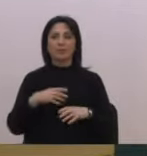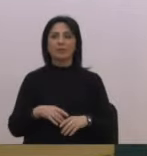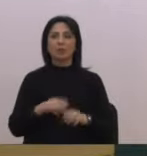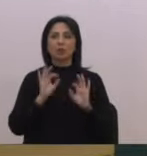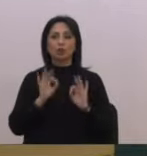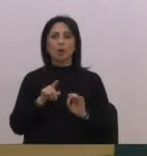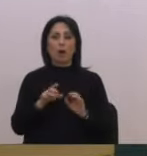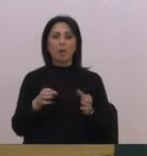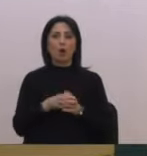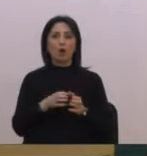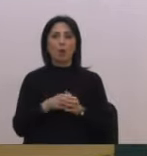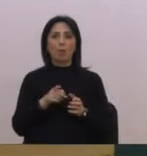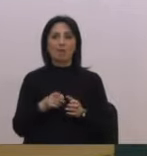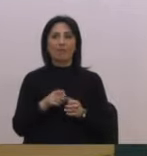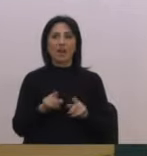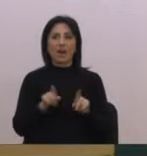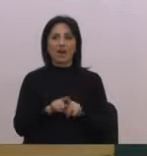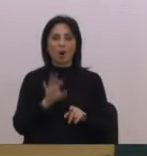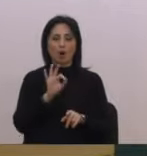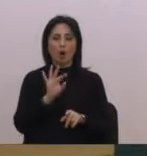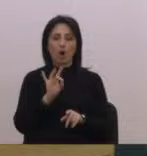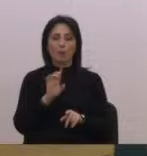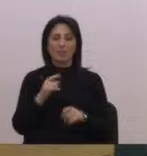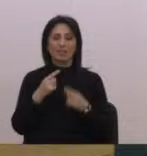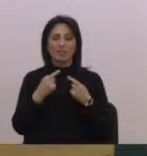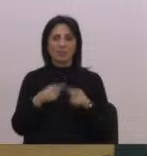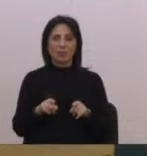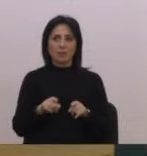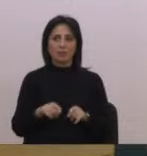სწორედ ამ კომპანიის აგრეთვე ორბის და სხვების